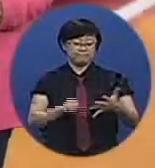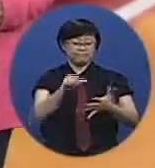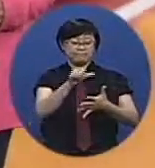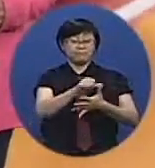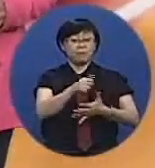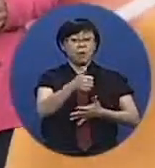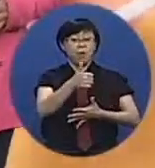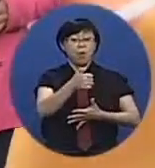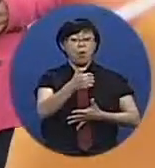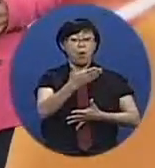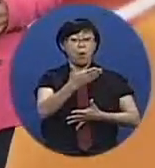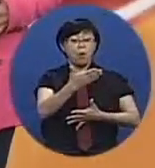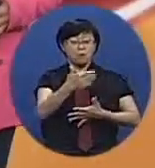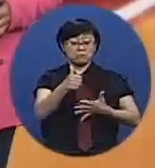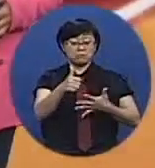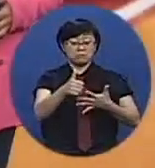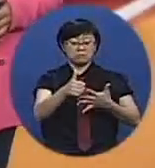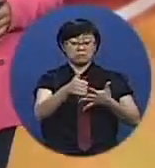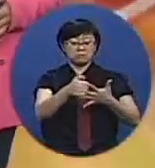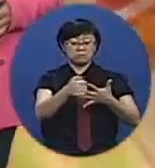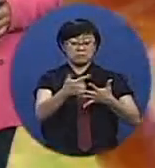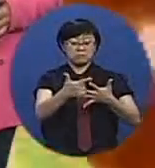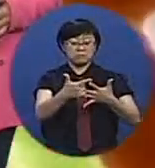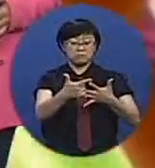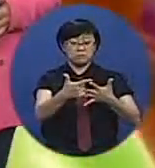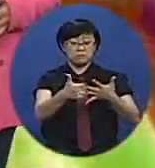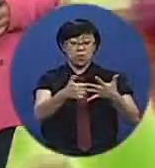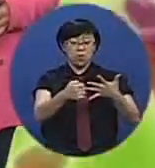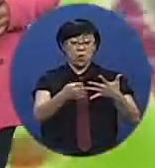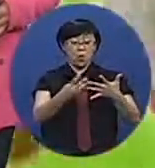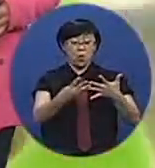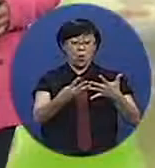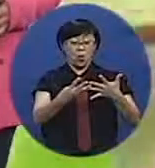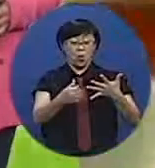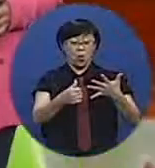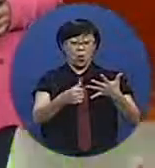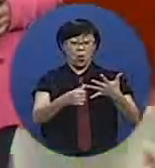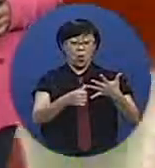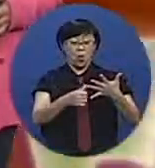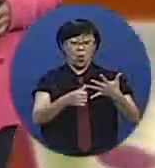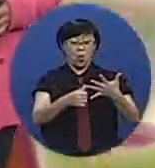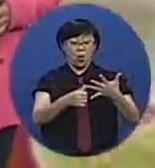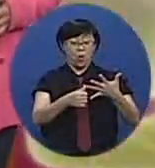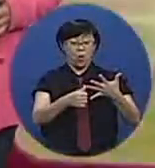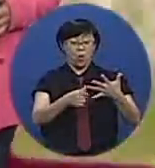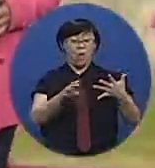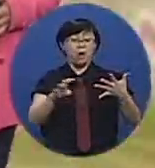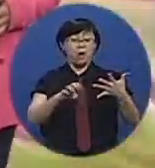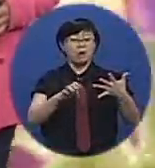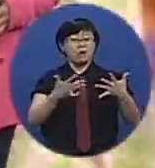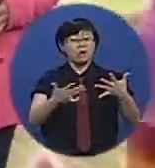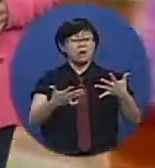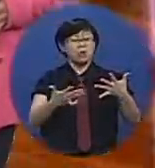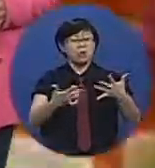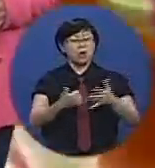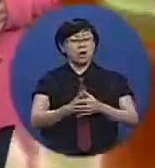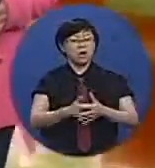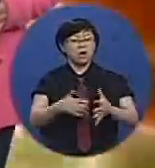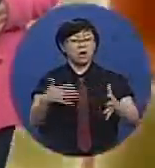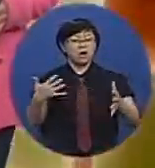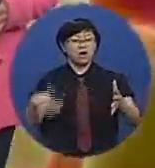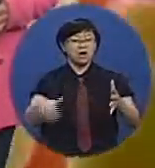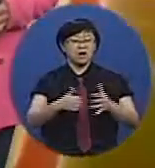59살 둘째가 56 네 셋째가 53 네 막내가 48세 그러면 네.